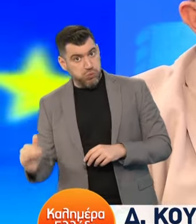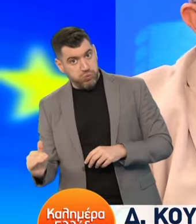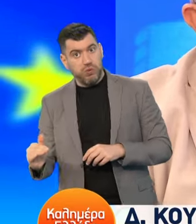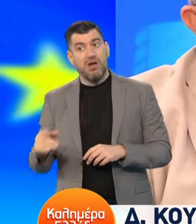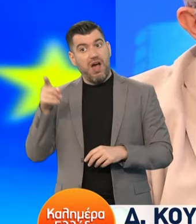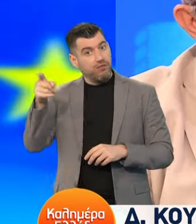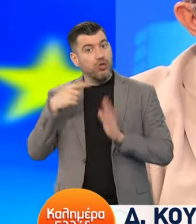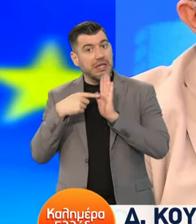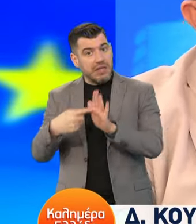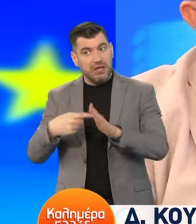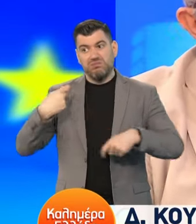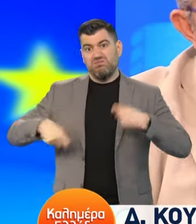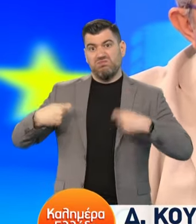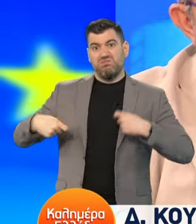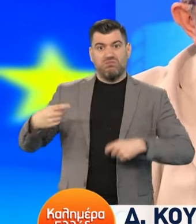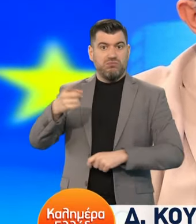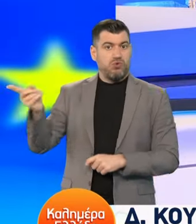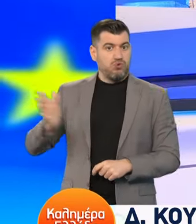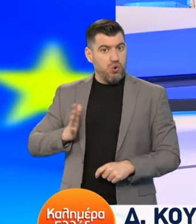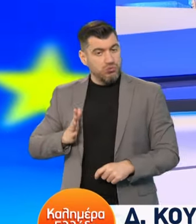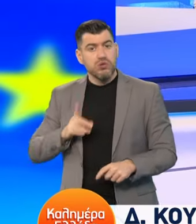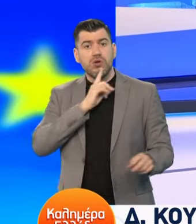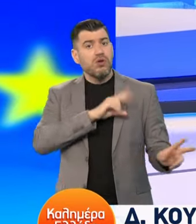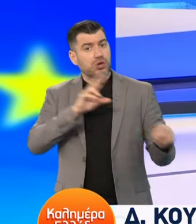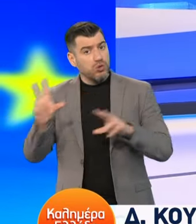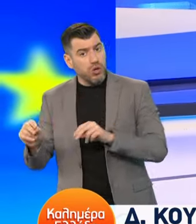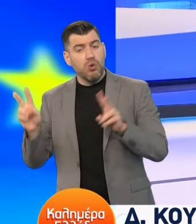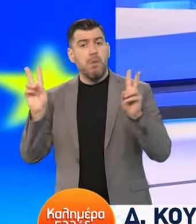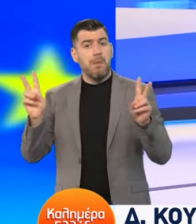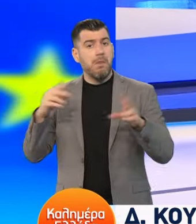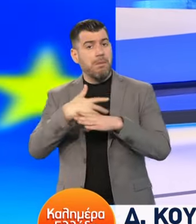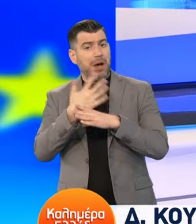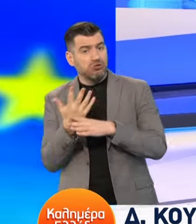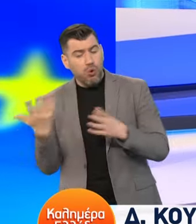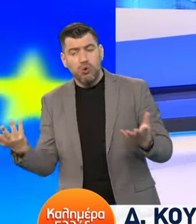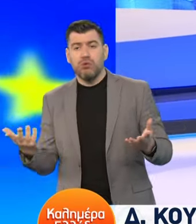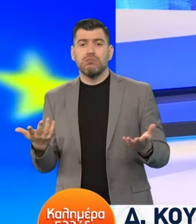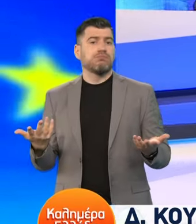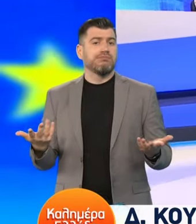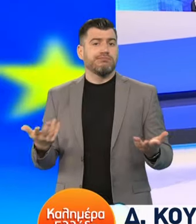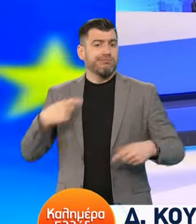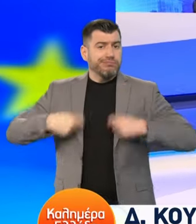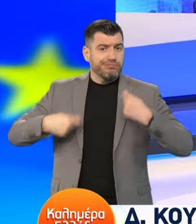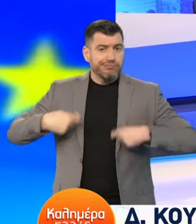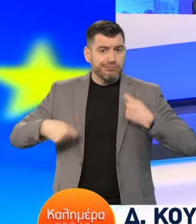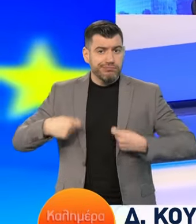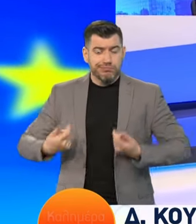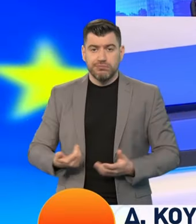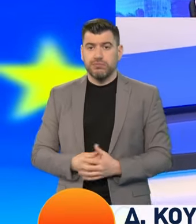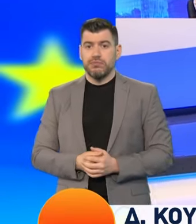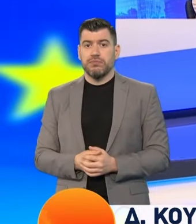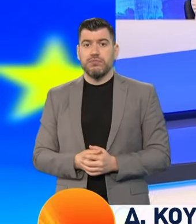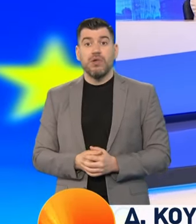και η οποία από ό,τι φαίνεται είναι συνεχιζόμενη, αλλά και με το ΠΑΣΟΚ και λοιπά. Ενώ αντίθετα υπάρχει μια ανωδική πορεία